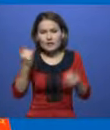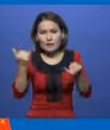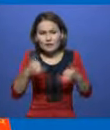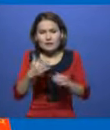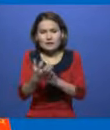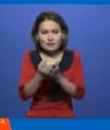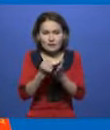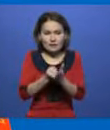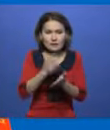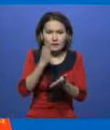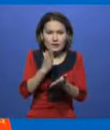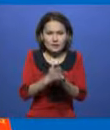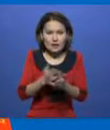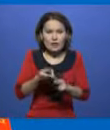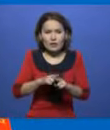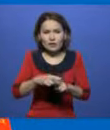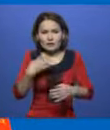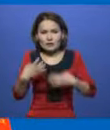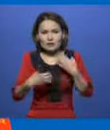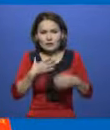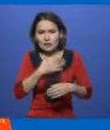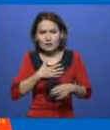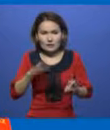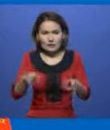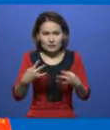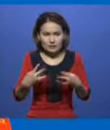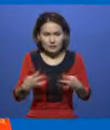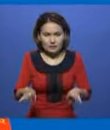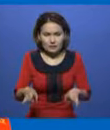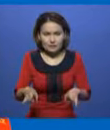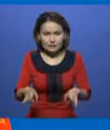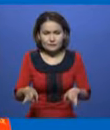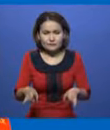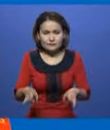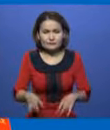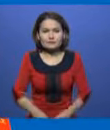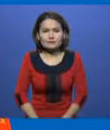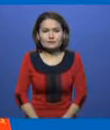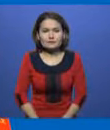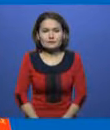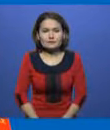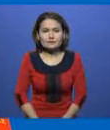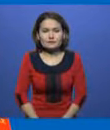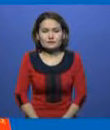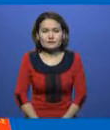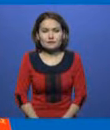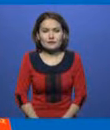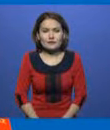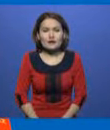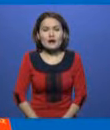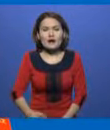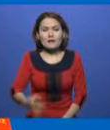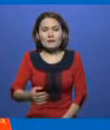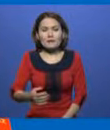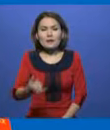майлардың несі көлемі сақтаудағы қанша екенін соны күнде алып отырамыз. Ол жерде алып қалып тығып отырып соны деген